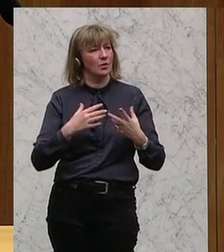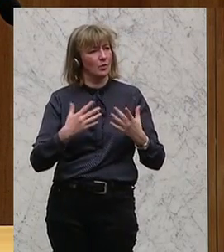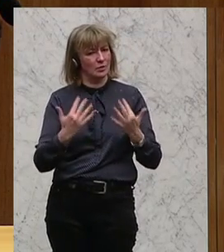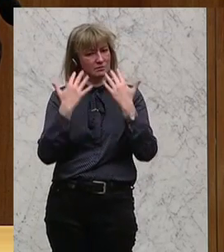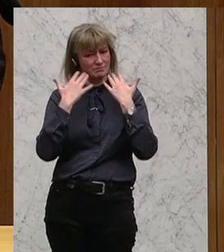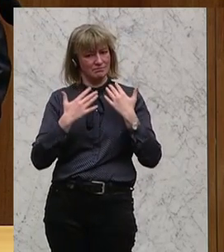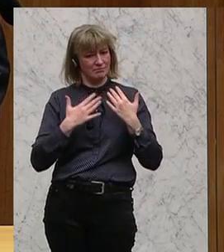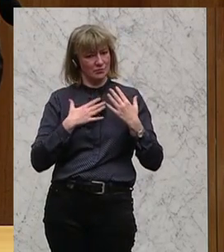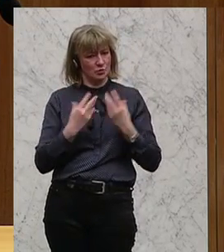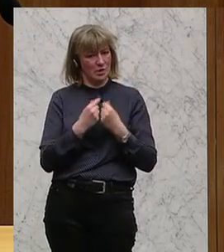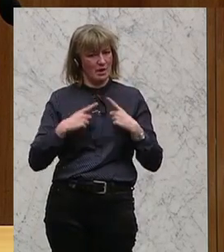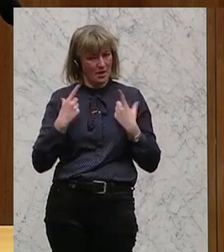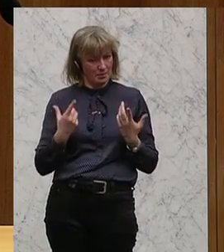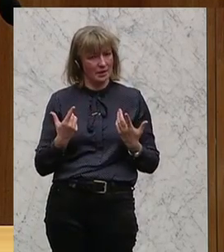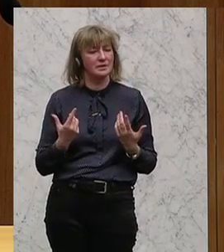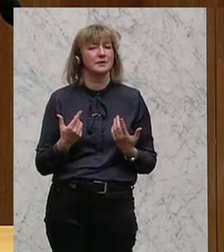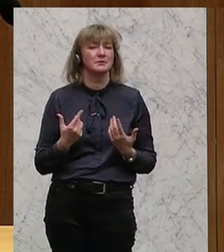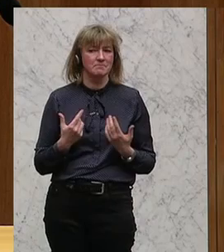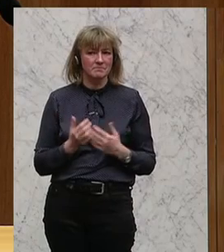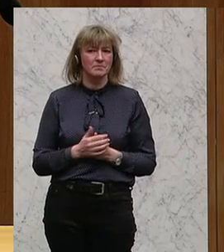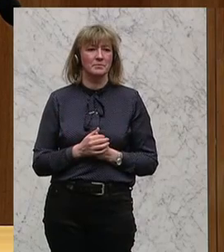haben. Wir haben heute schon viel über